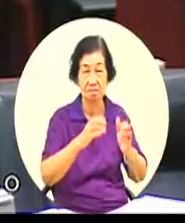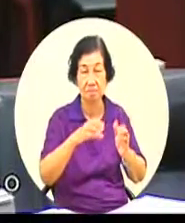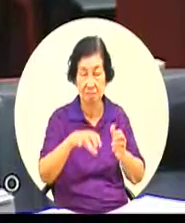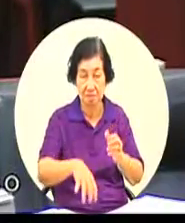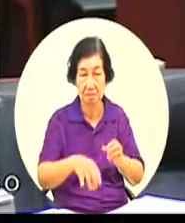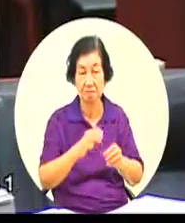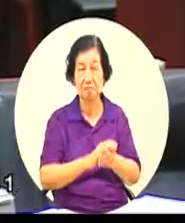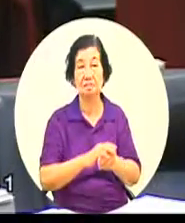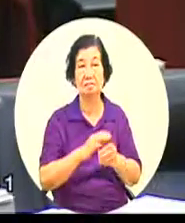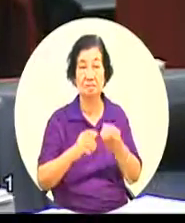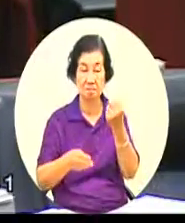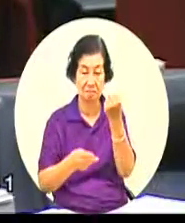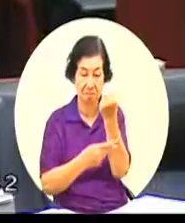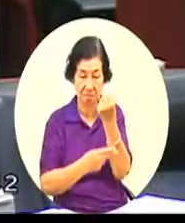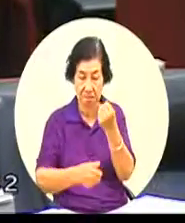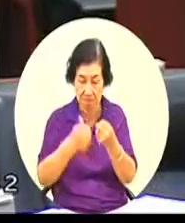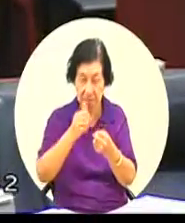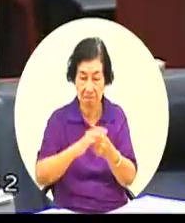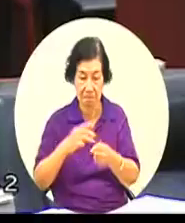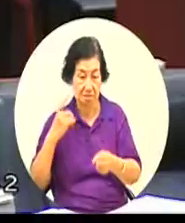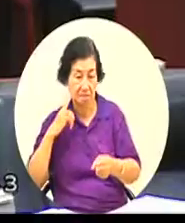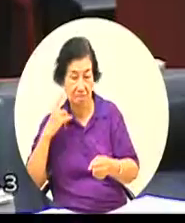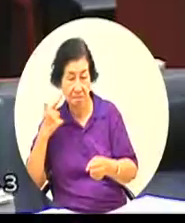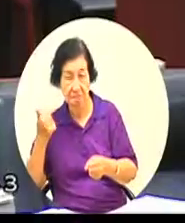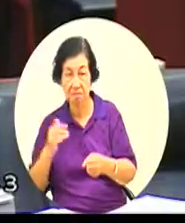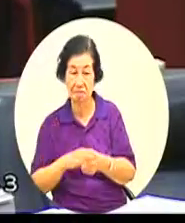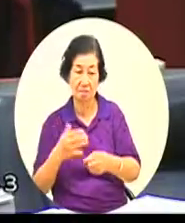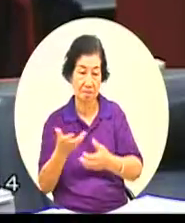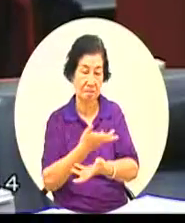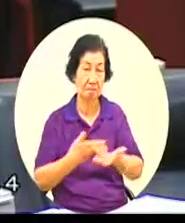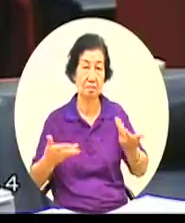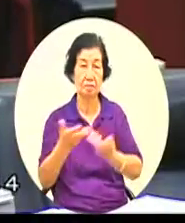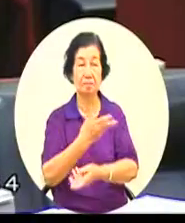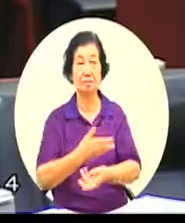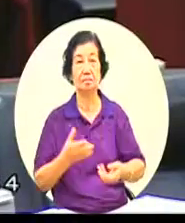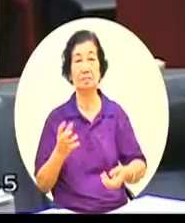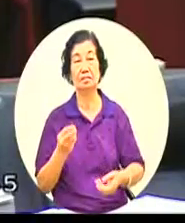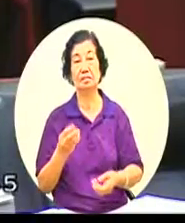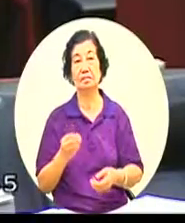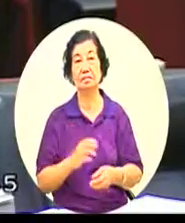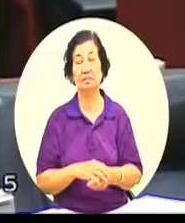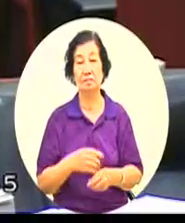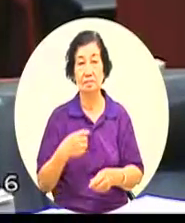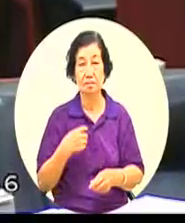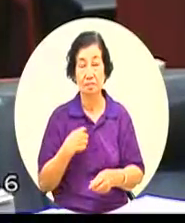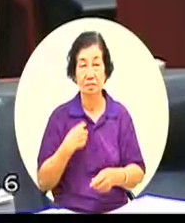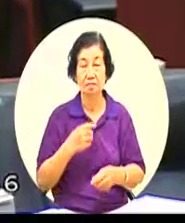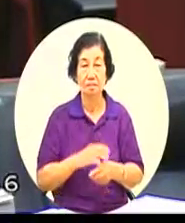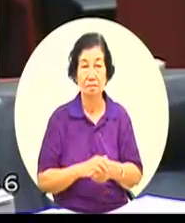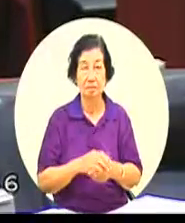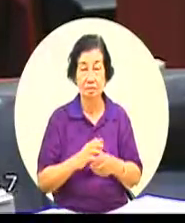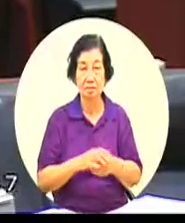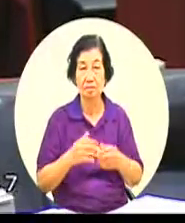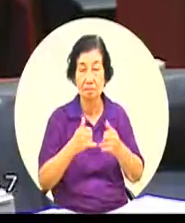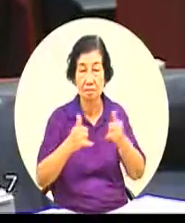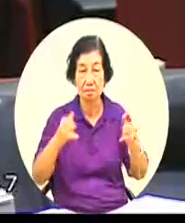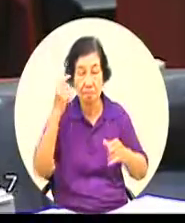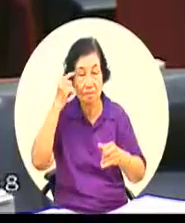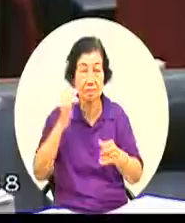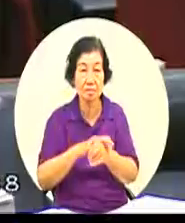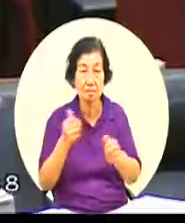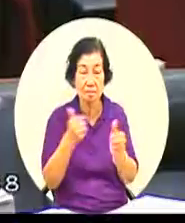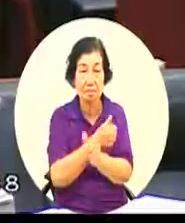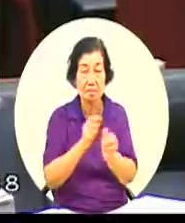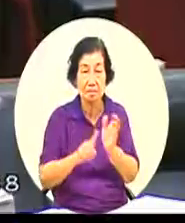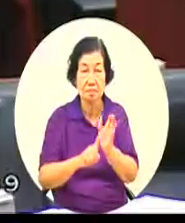有，真的是没有。啊，我民意代表，我爱负责任，我嘛讲因为囡仔